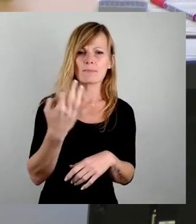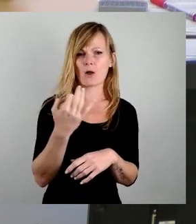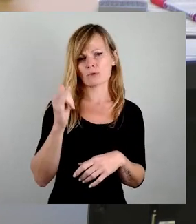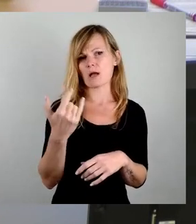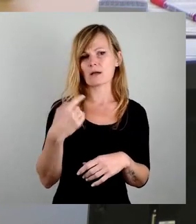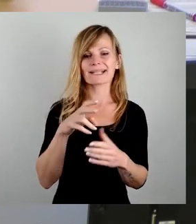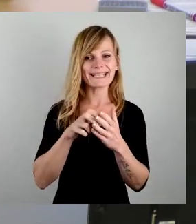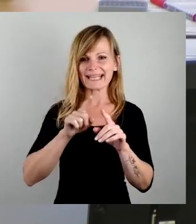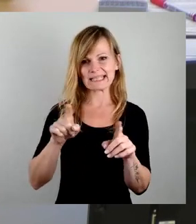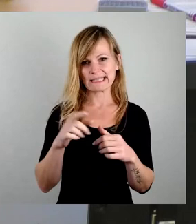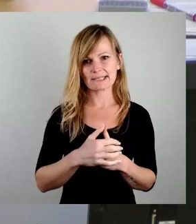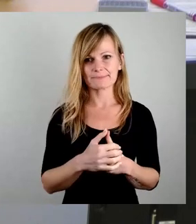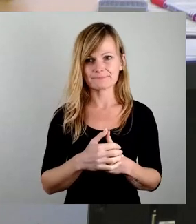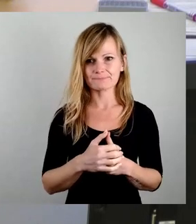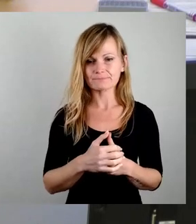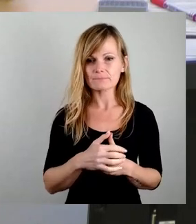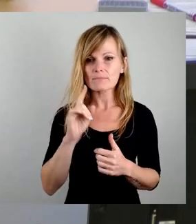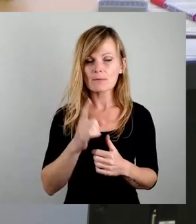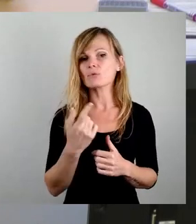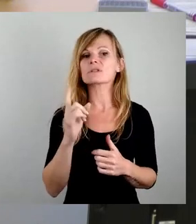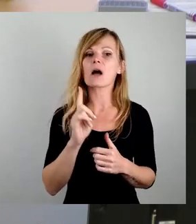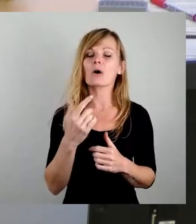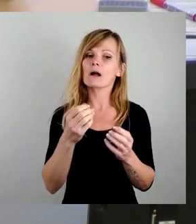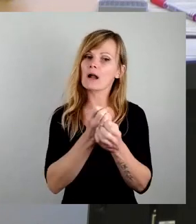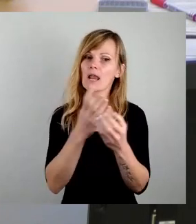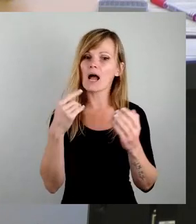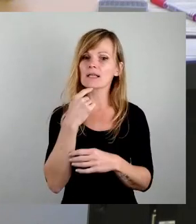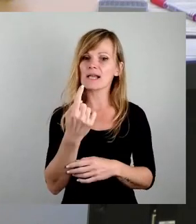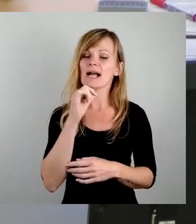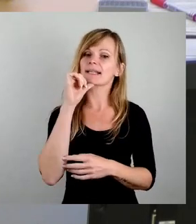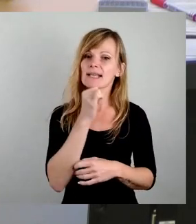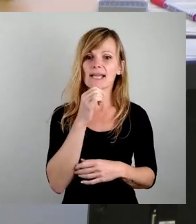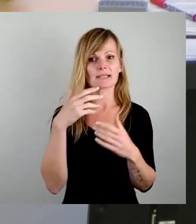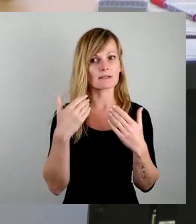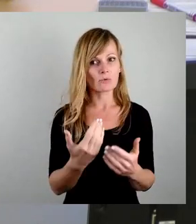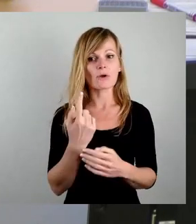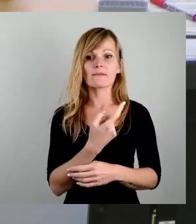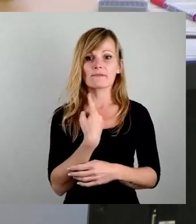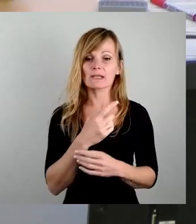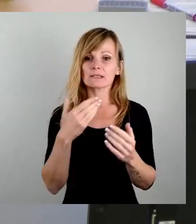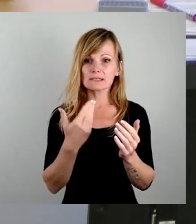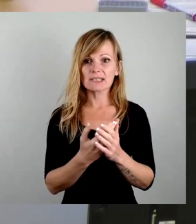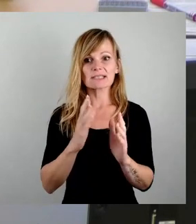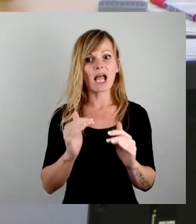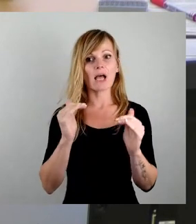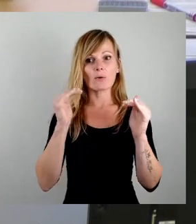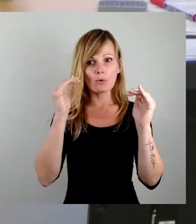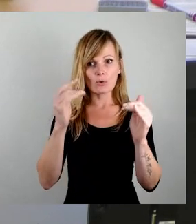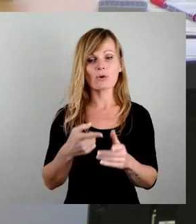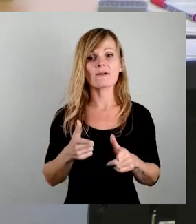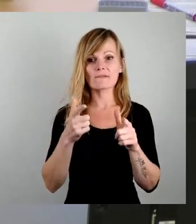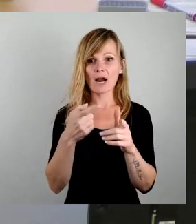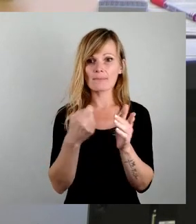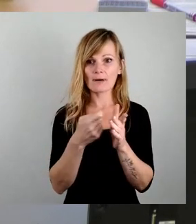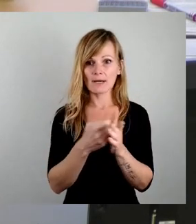nie. Man muss auch mal klare Positionen beziehen und man muss auch mal sagen, wir lehnen die Erhöhung der Fahrpreise in